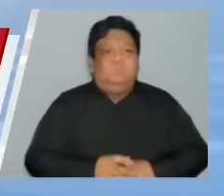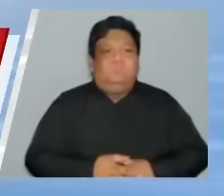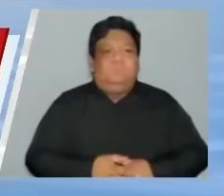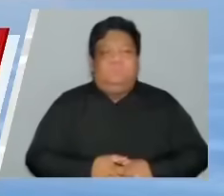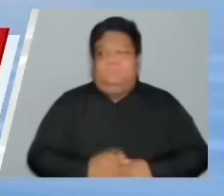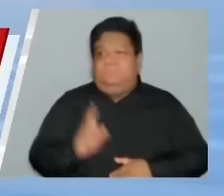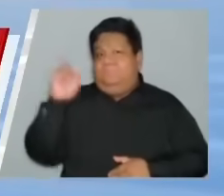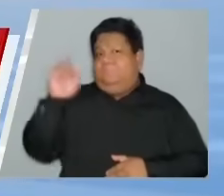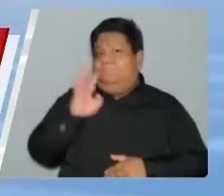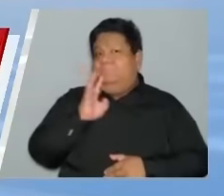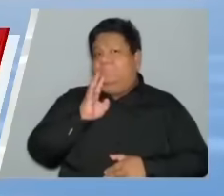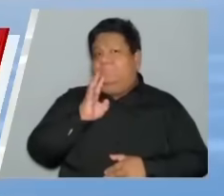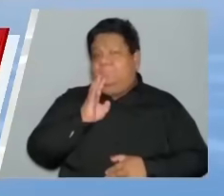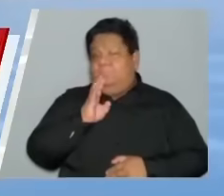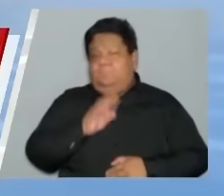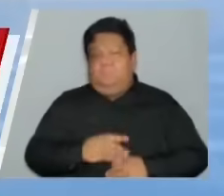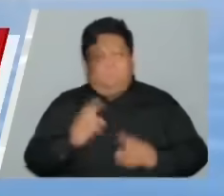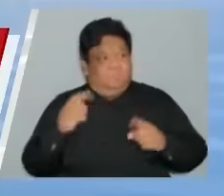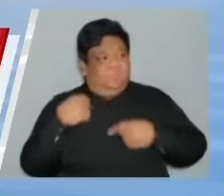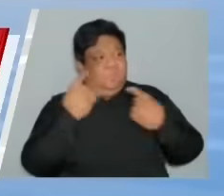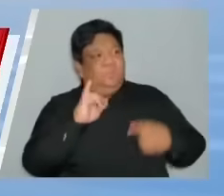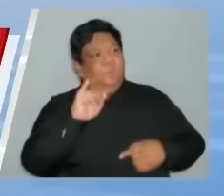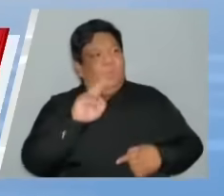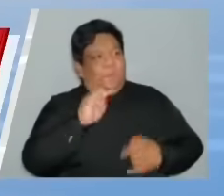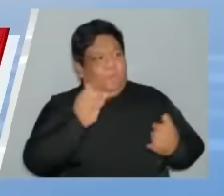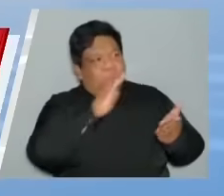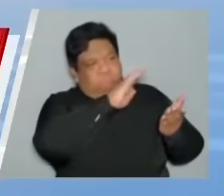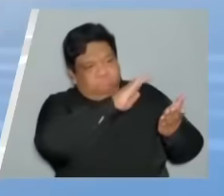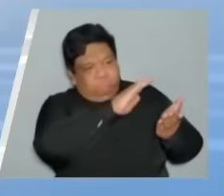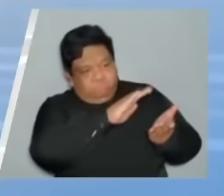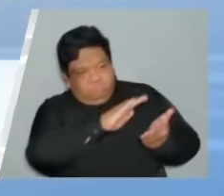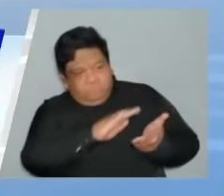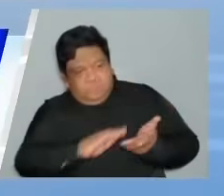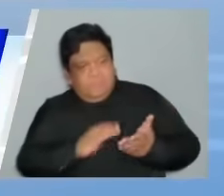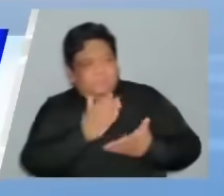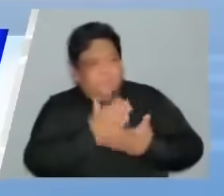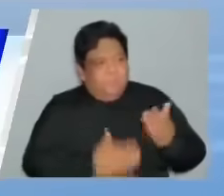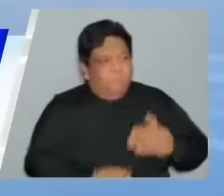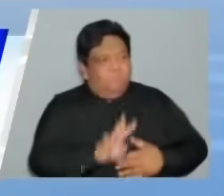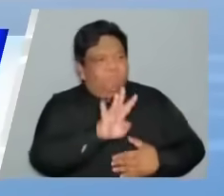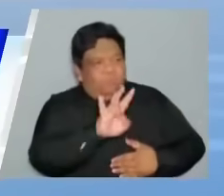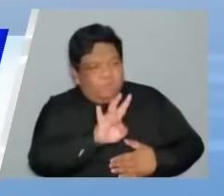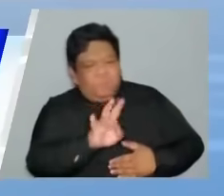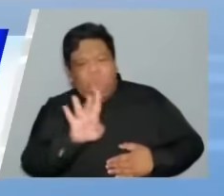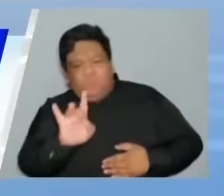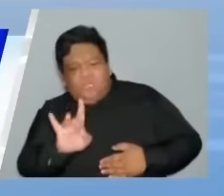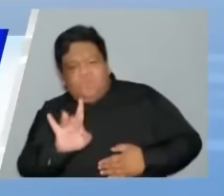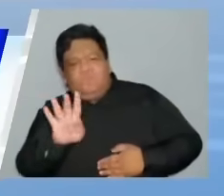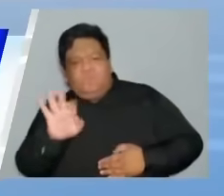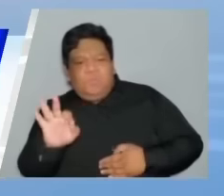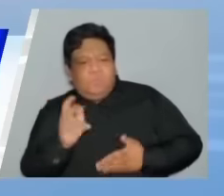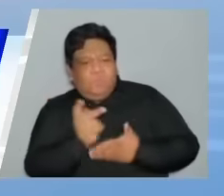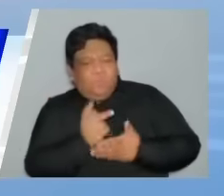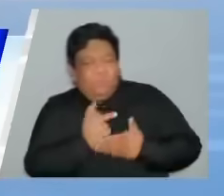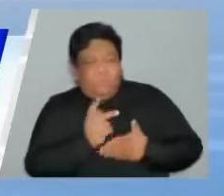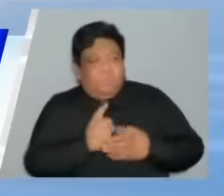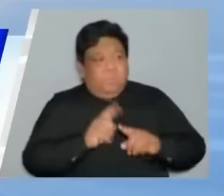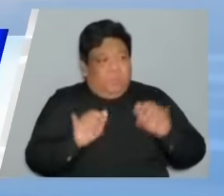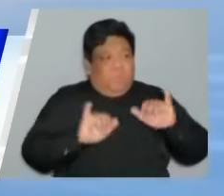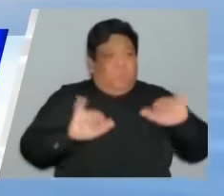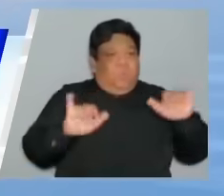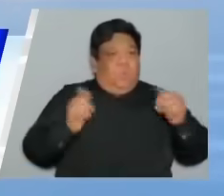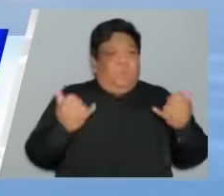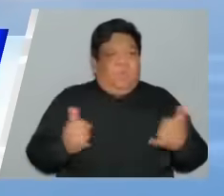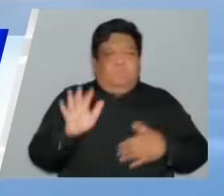unti-unti na siyang bumababa. Meron na tayong nakikita 47, 48, 49 pesos, pero yung prevailing natin nasa